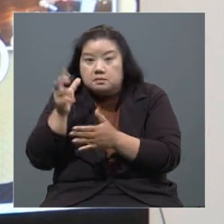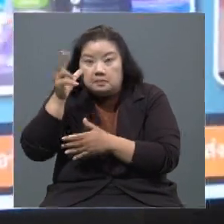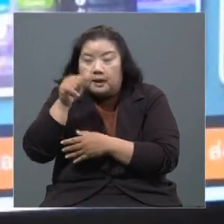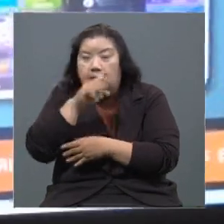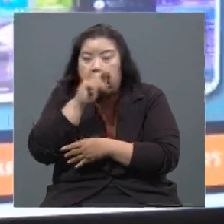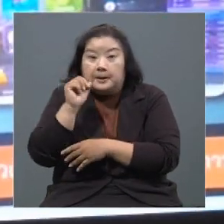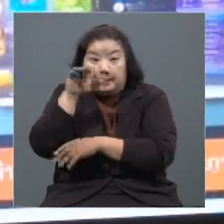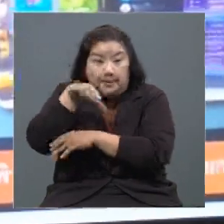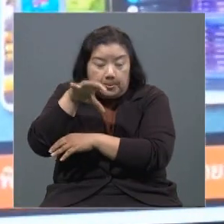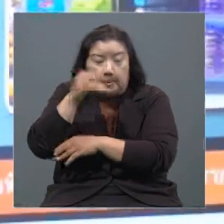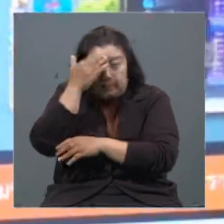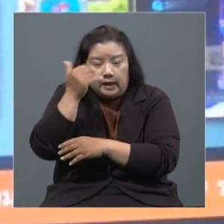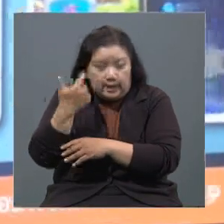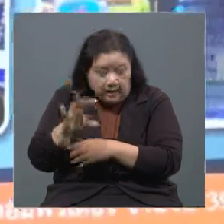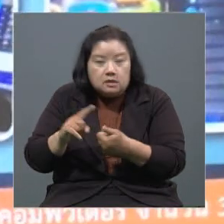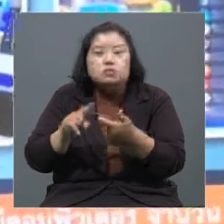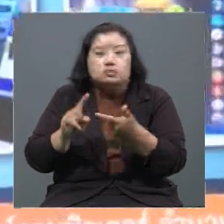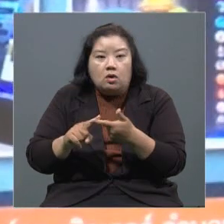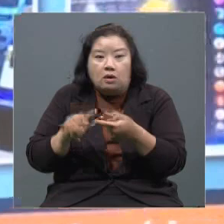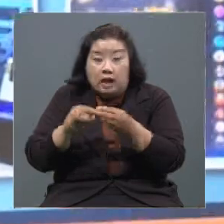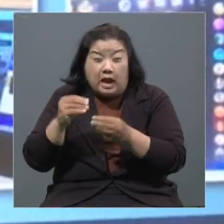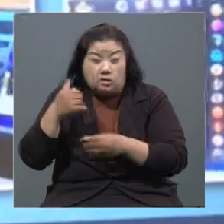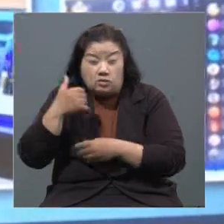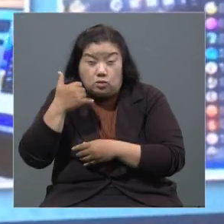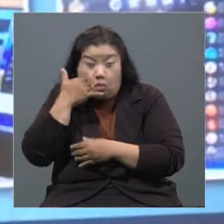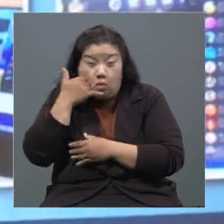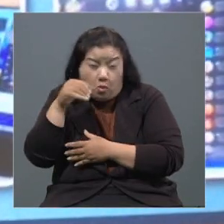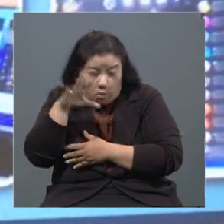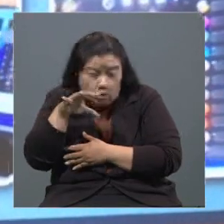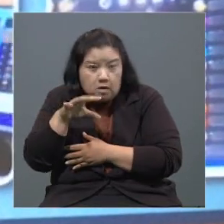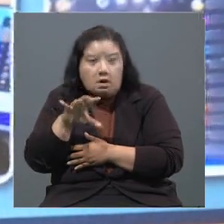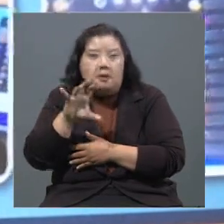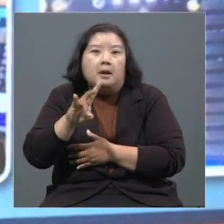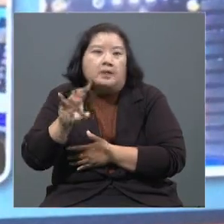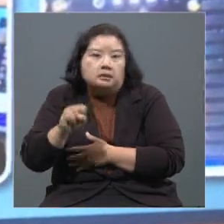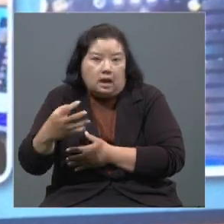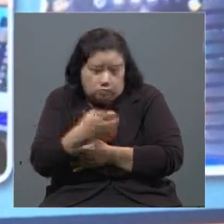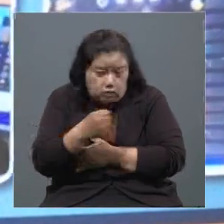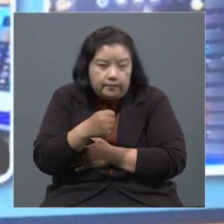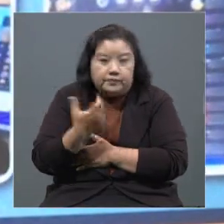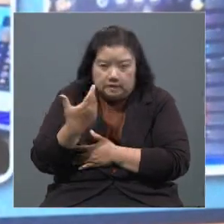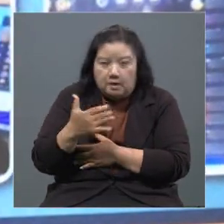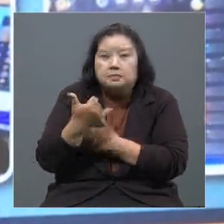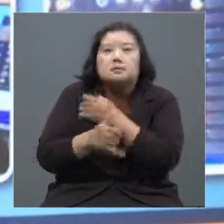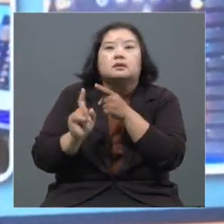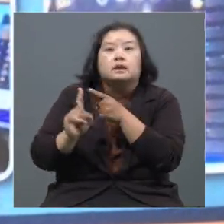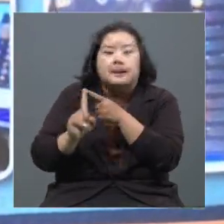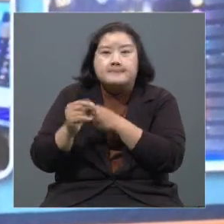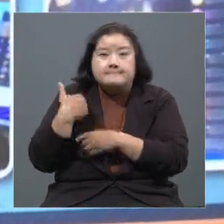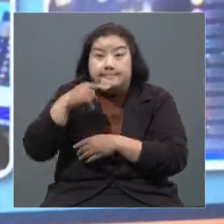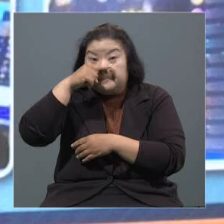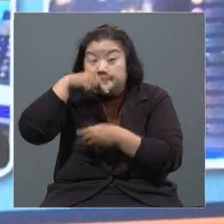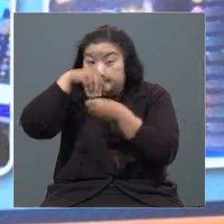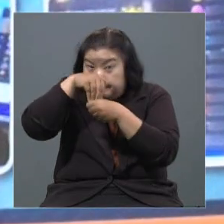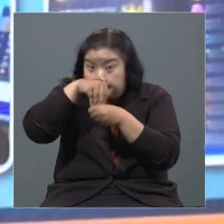ม้าและซิมต้องสงสัยไปแล้วถึง800,000เลขหมายนะครับแล้วได้จับมือกับทางกระทรวงมหาดไทยไปเฝ้าระวังชาวต่างชาติมาอยู่ในประเทศไทย